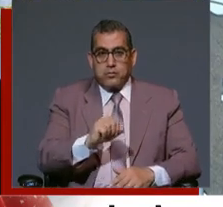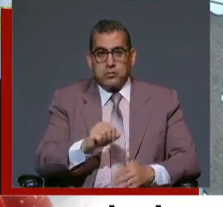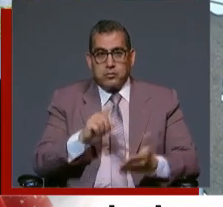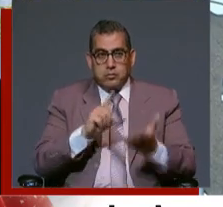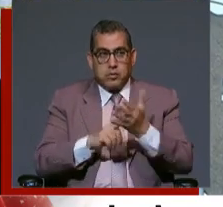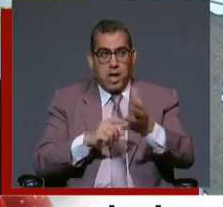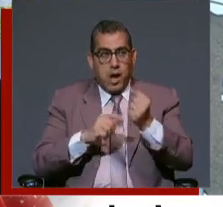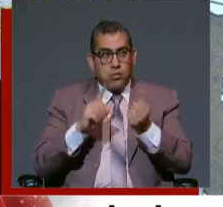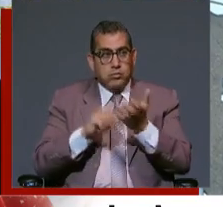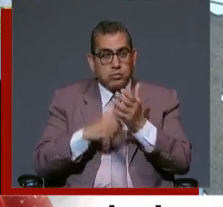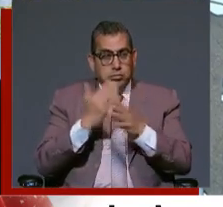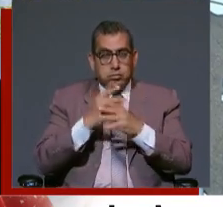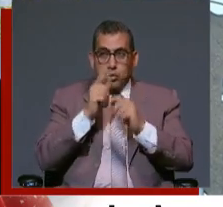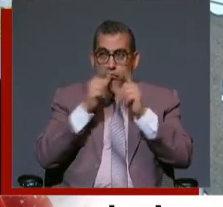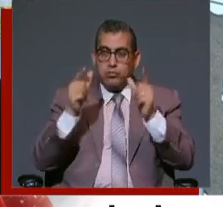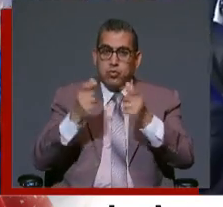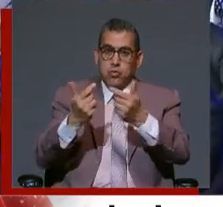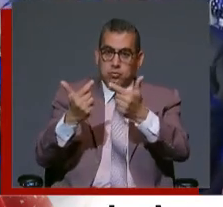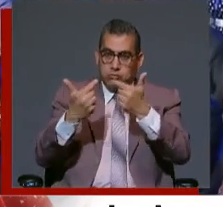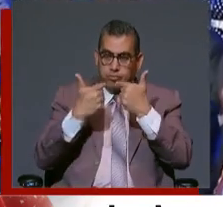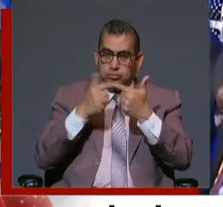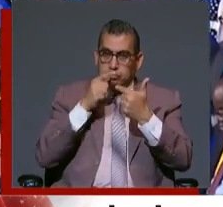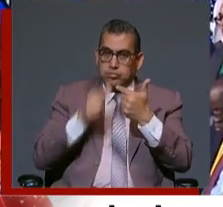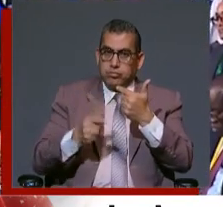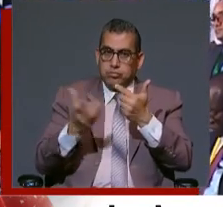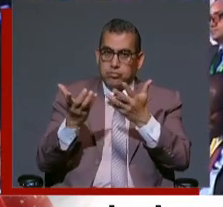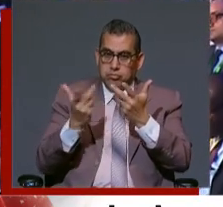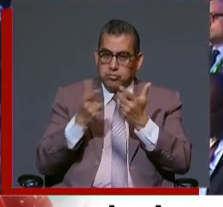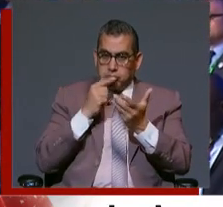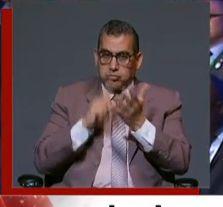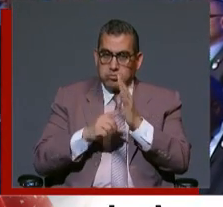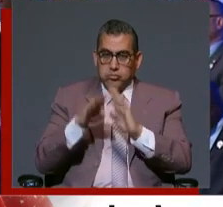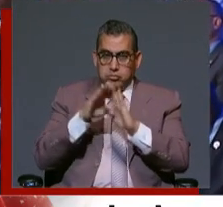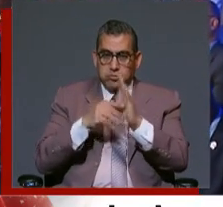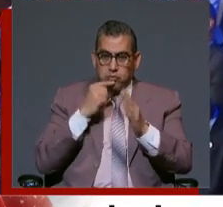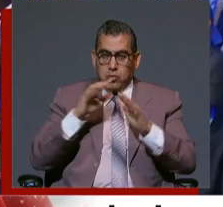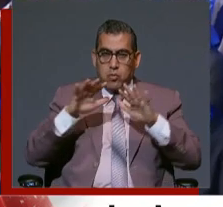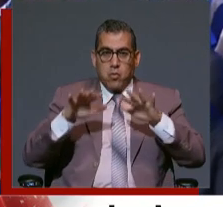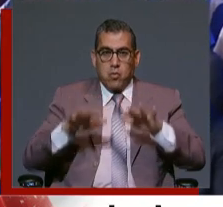والذي يخبرنا خبراءنا أنه راكد وفي تراجع.